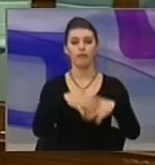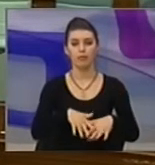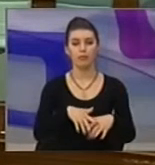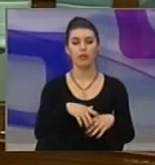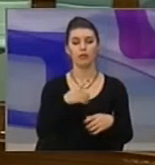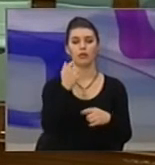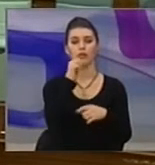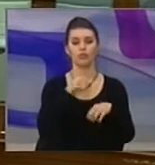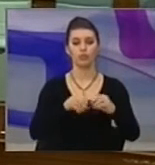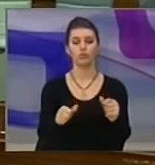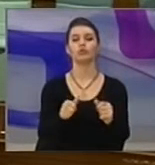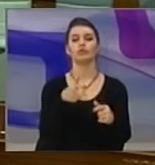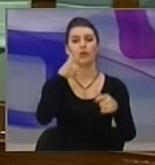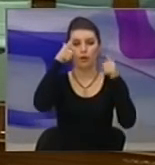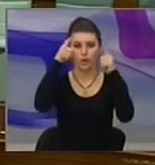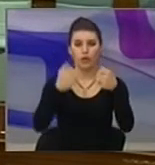Min